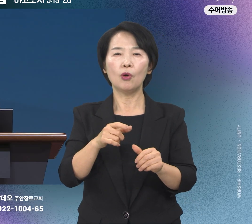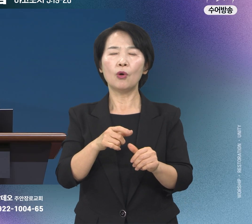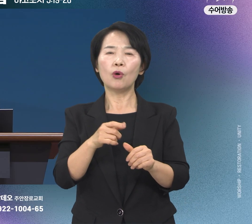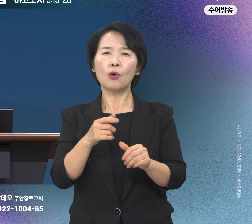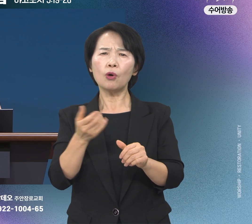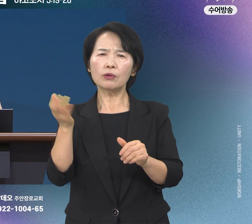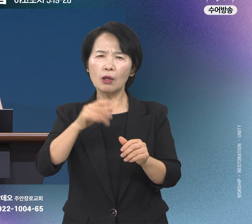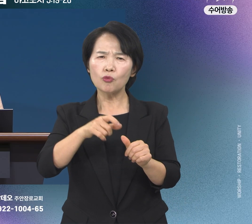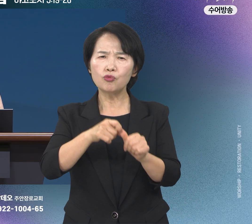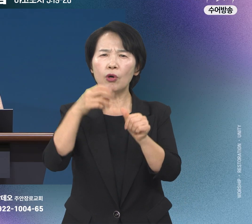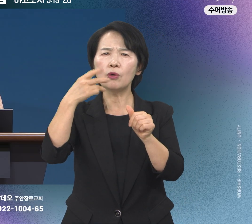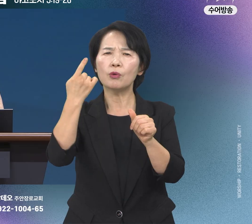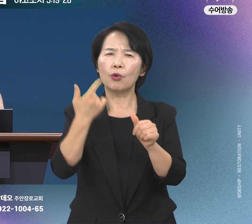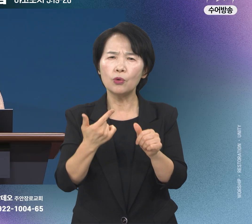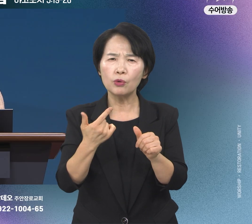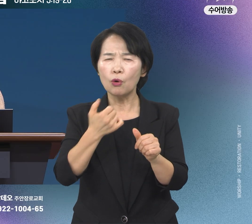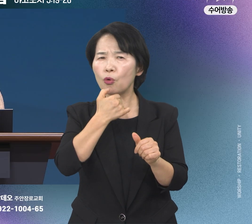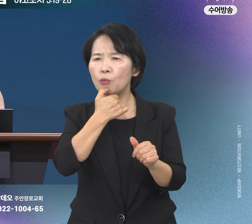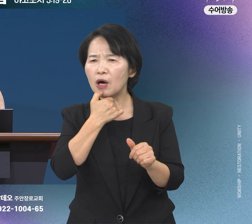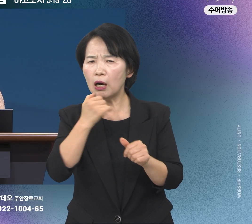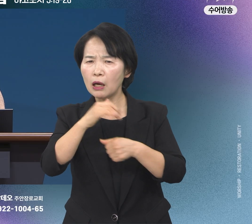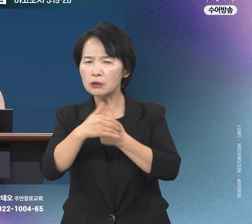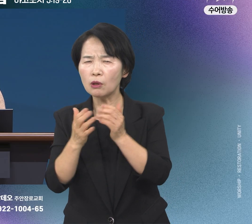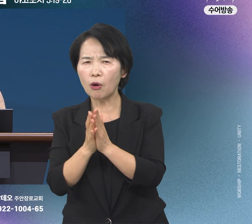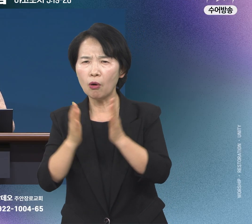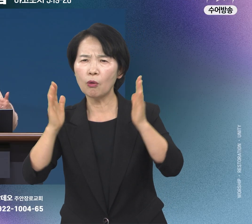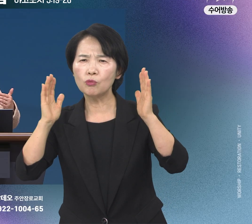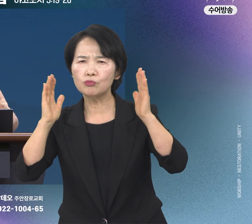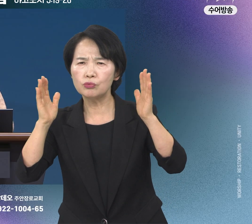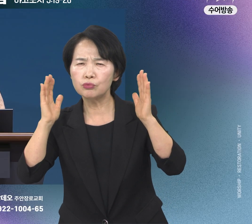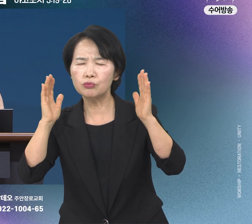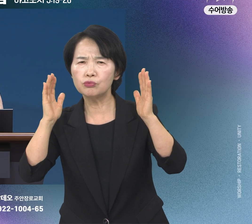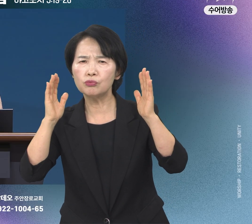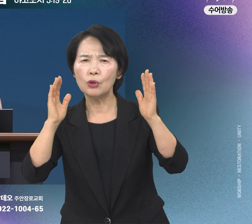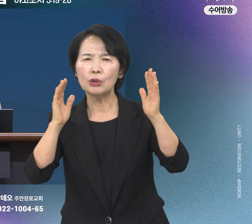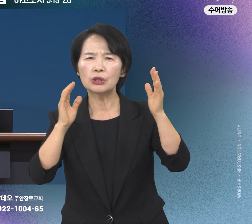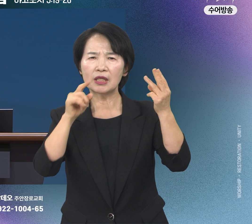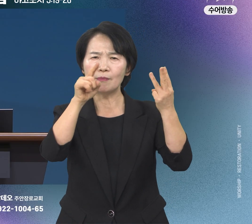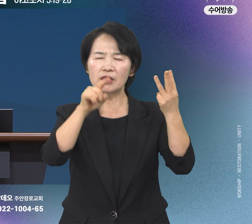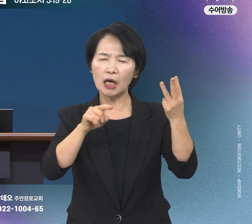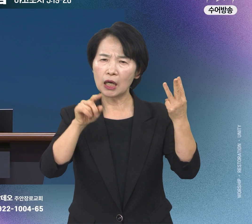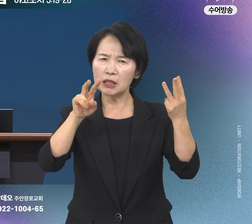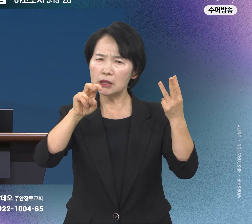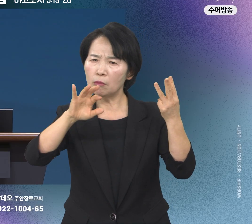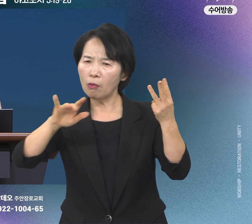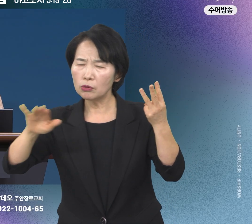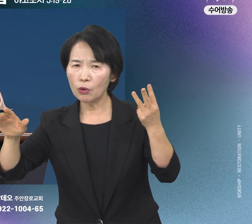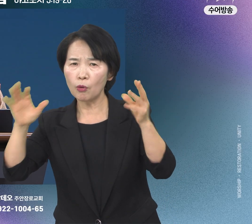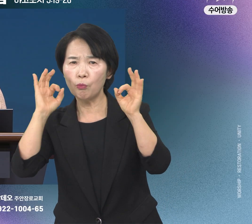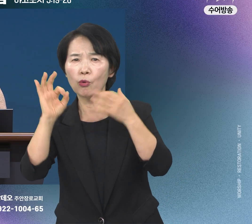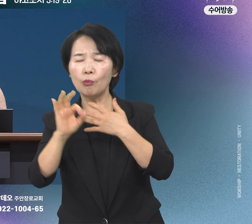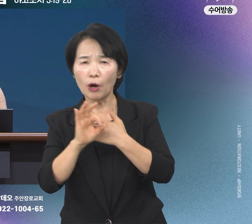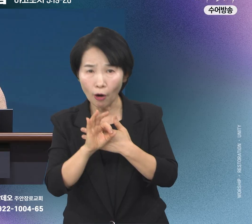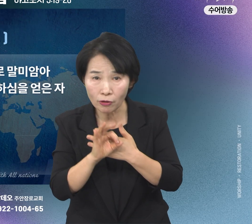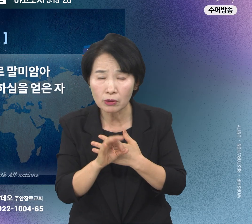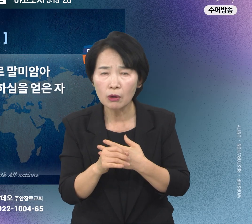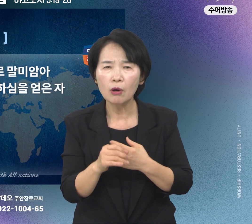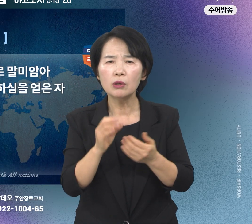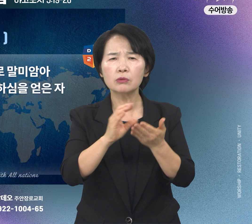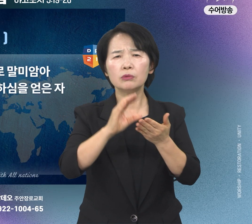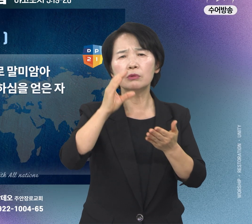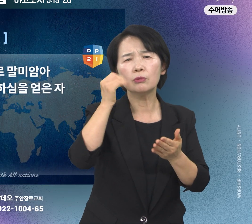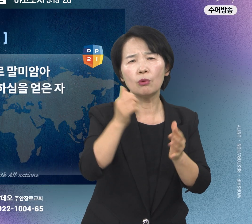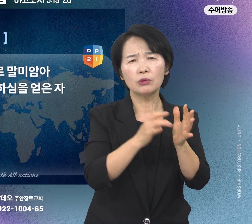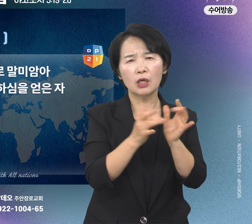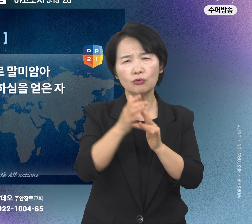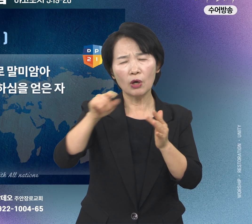로마서에 대해서 공부하던 때였습니다. 로마서 3장에 이제 20몇 절을 보시게 되면 이런 말씀이 있습니다. 그리스도 예수 안에